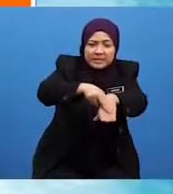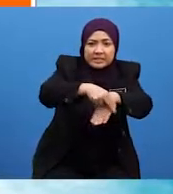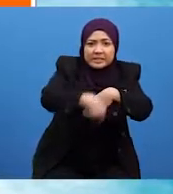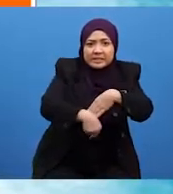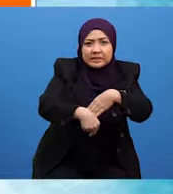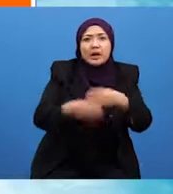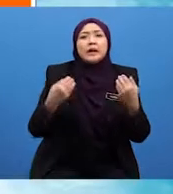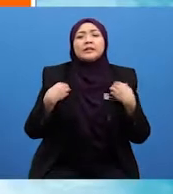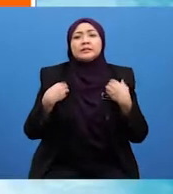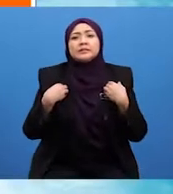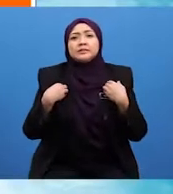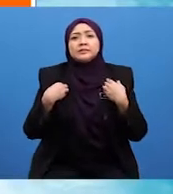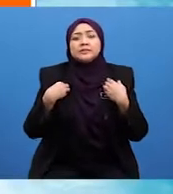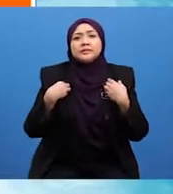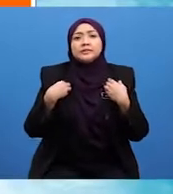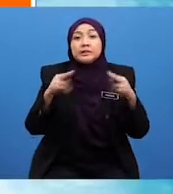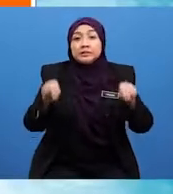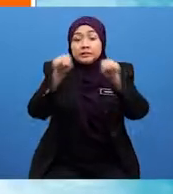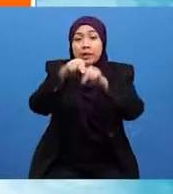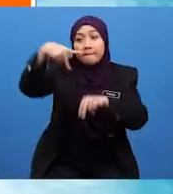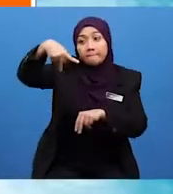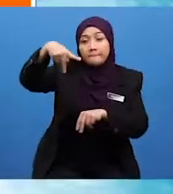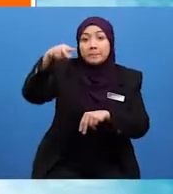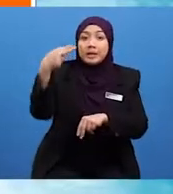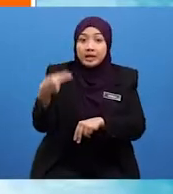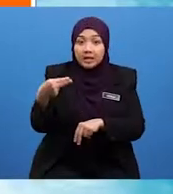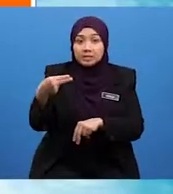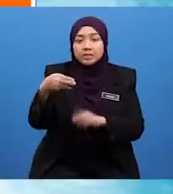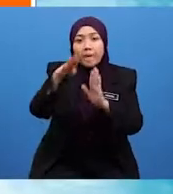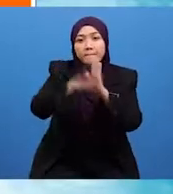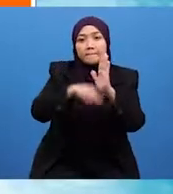mempunyai nilai pH kurang daripada 7.